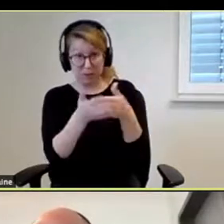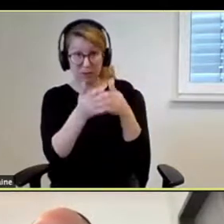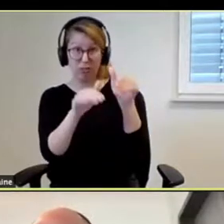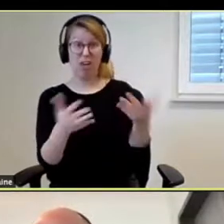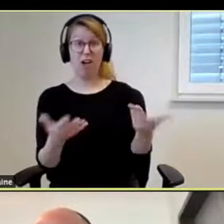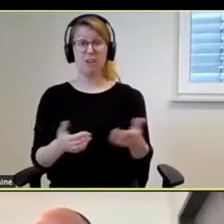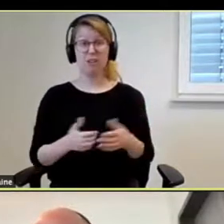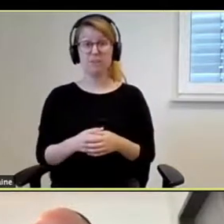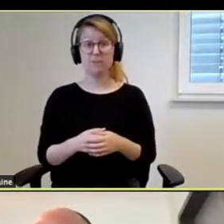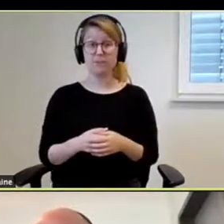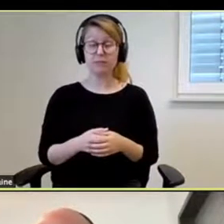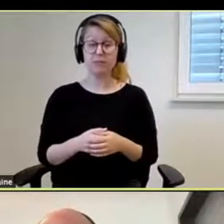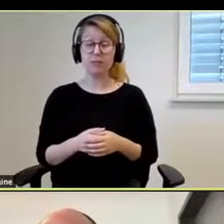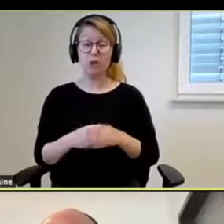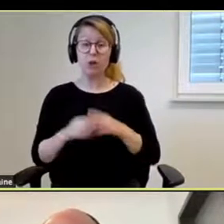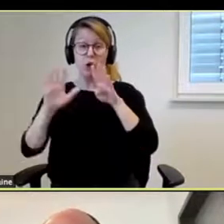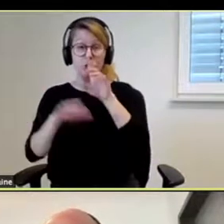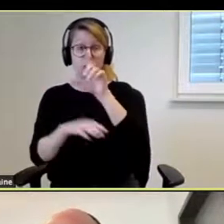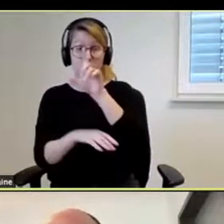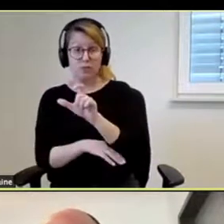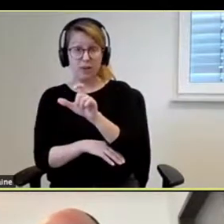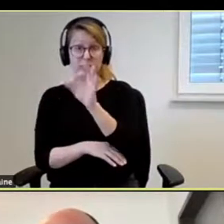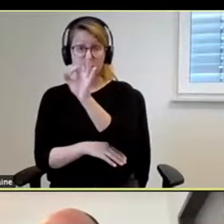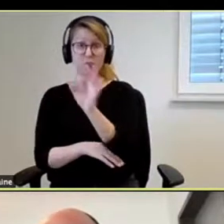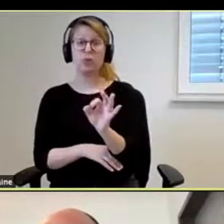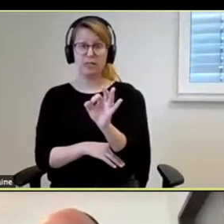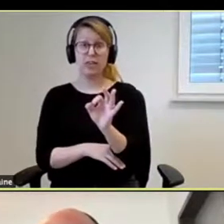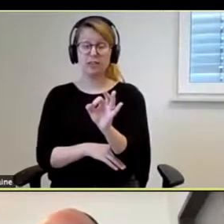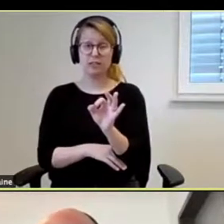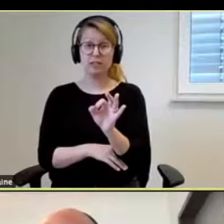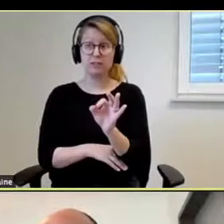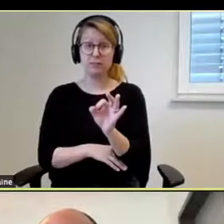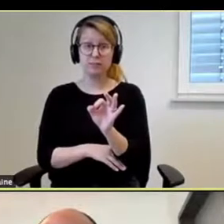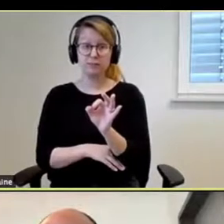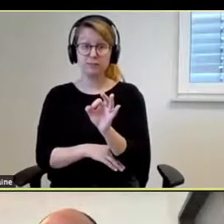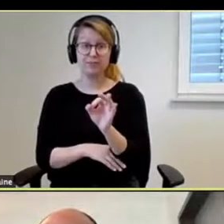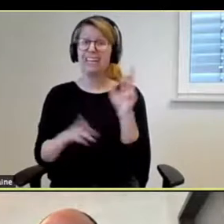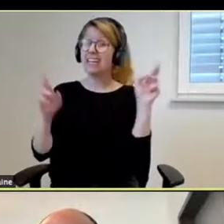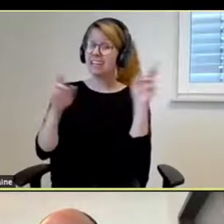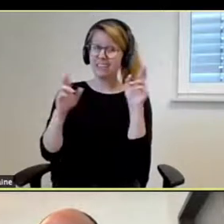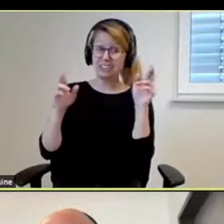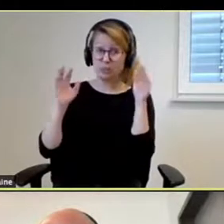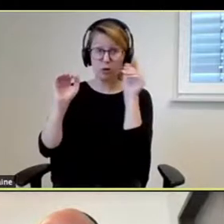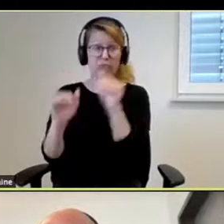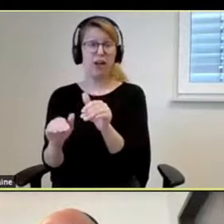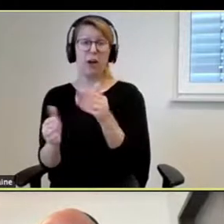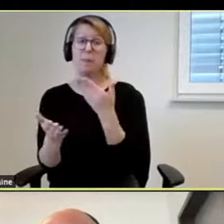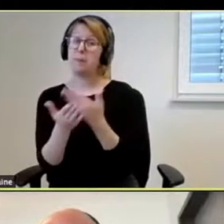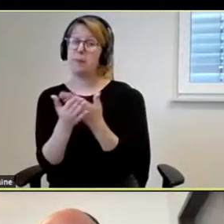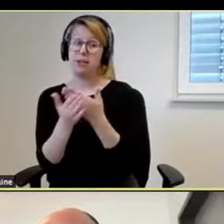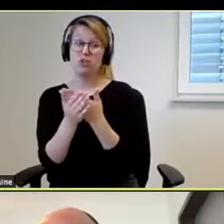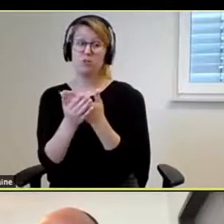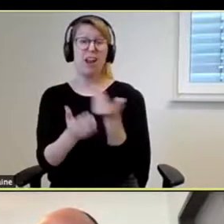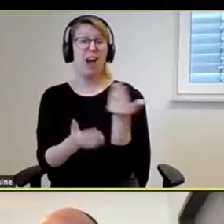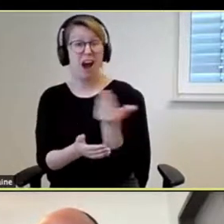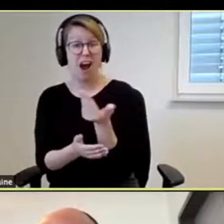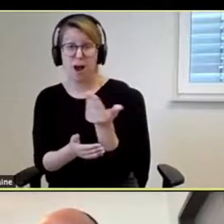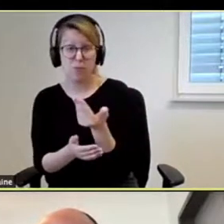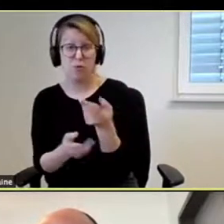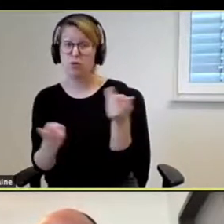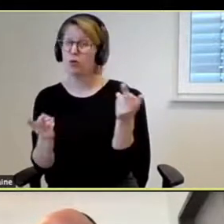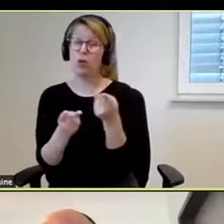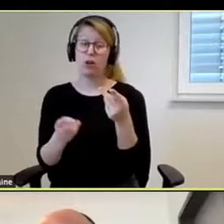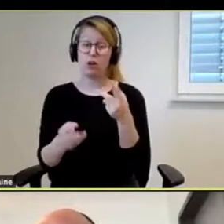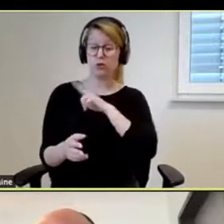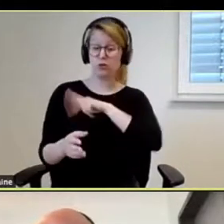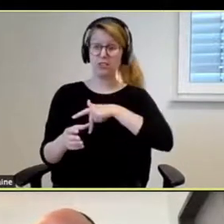29% von diesen Personenkreis haben ein Risiko für an Armut zu fallen oder an soziale Exklusion, par rapport zu